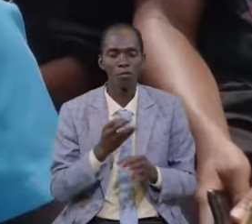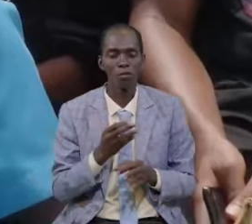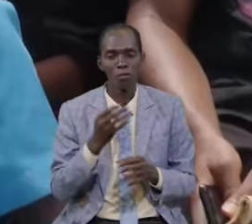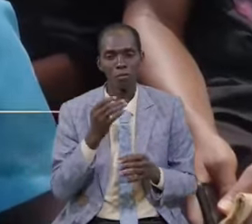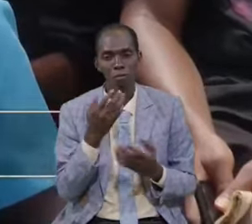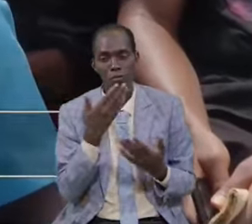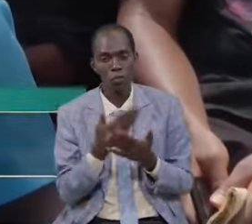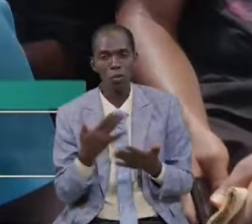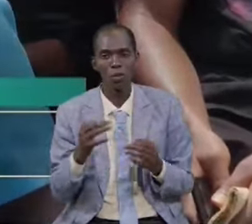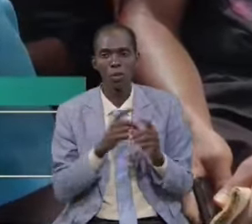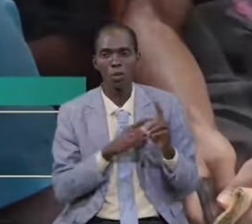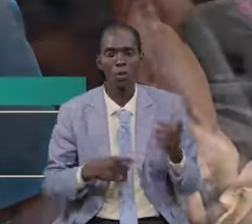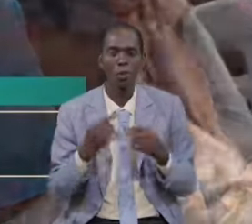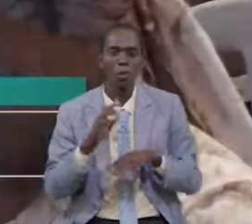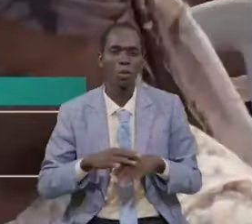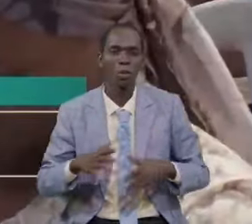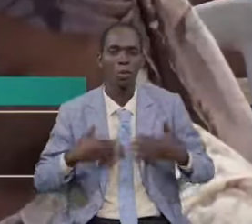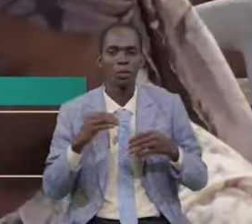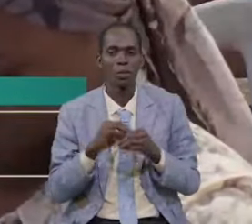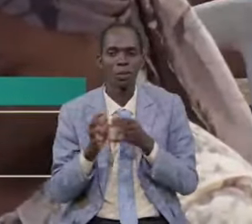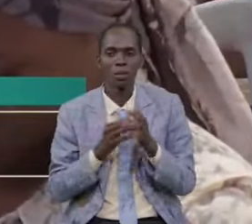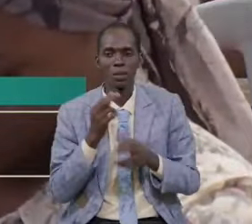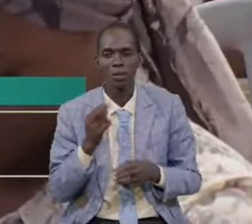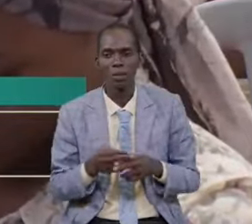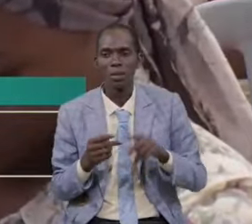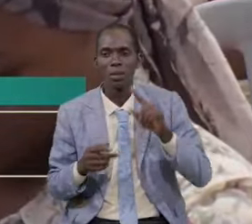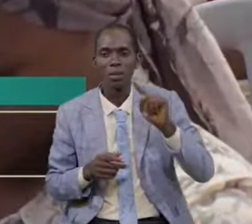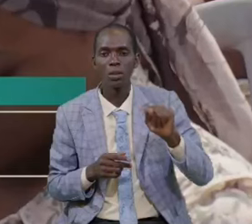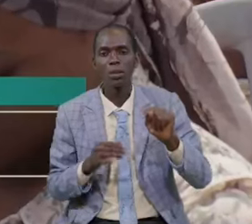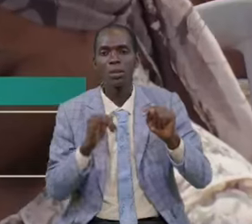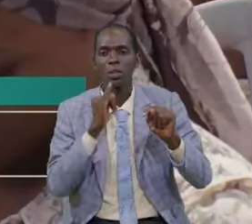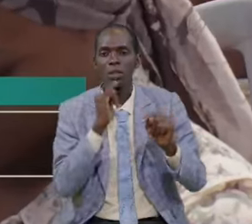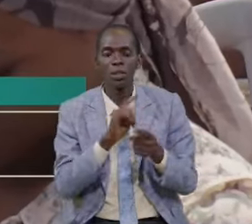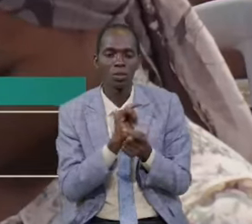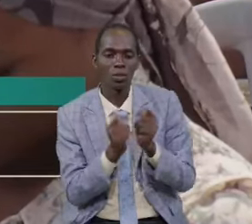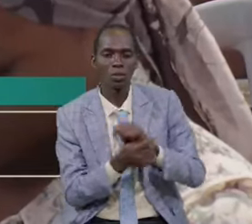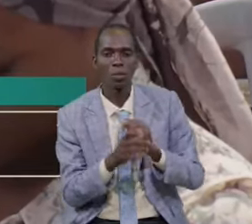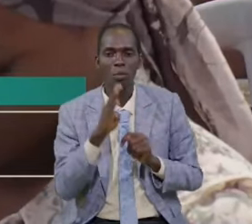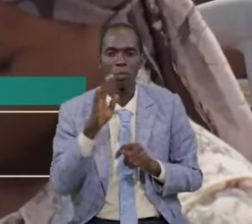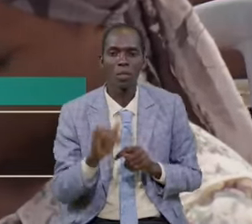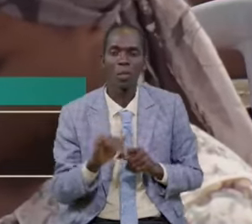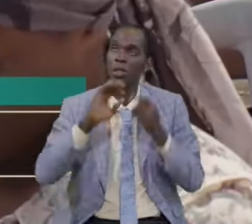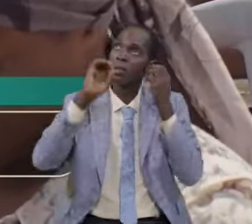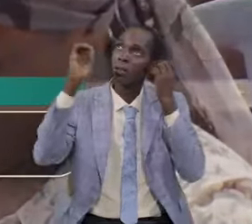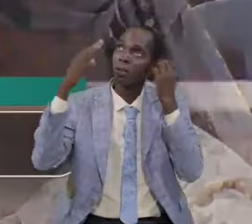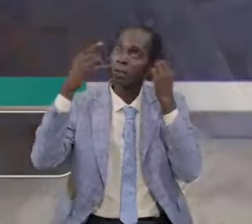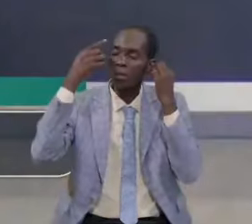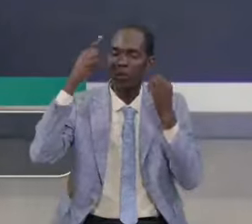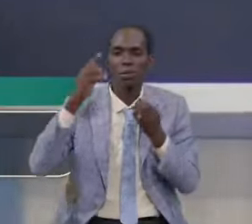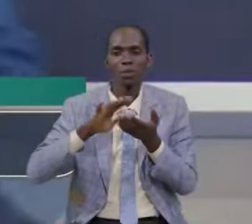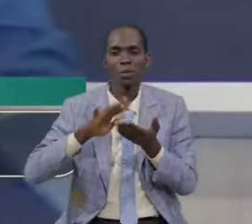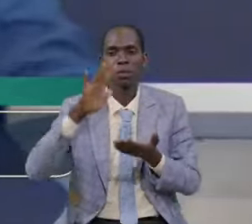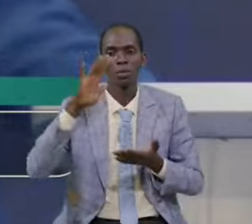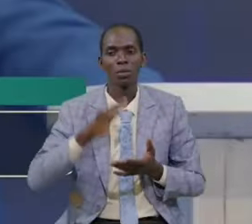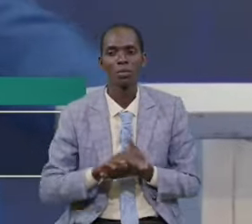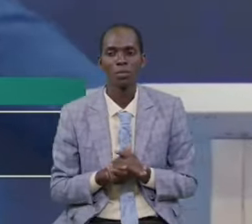s'est transformé par la grâce pour la gloire. Transformé par la grâce pour la gloire.